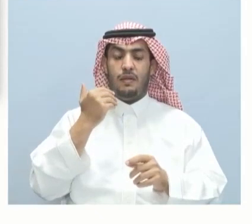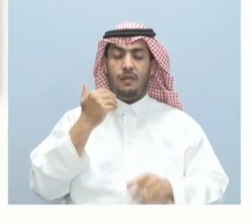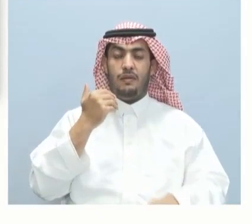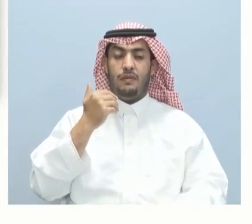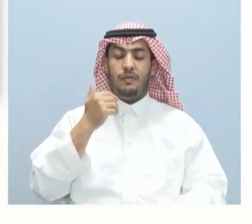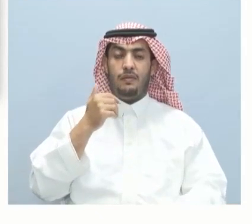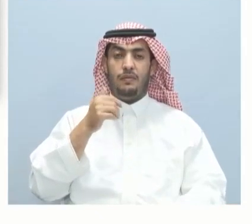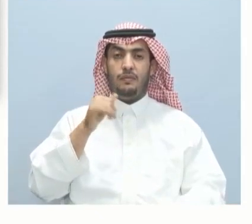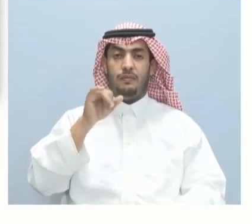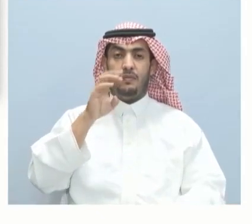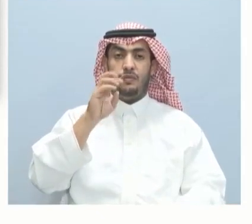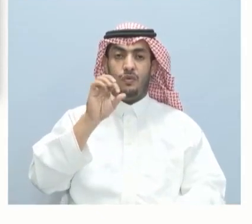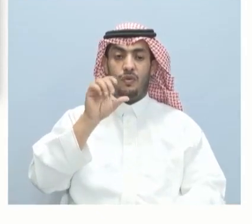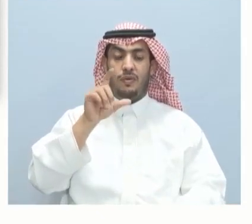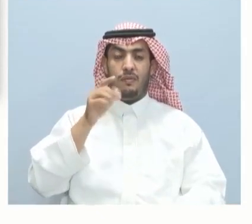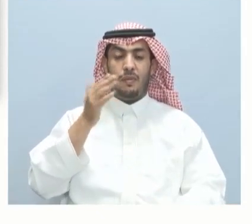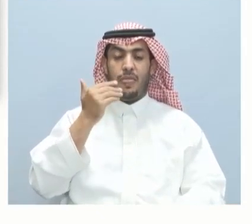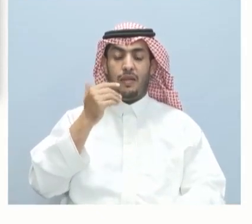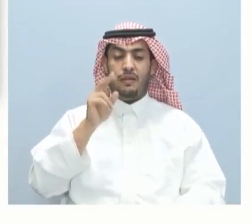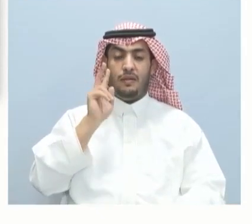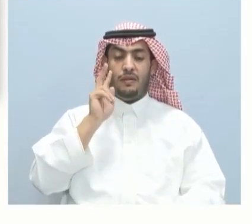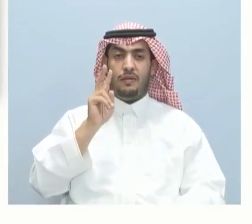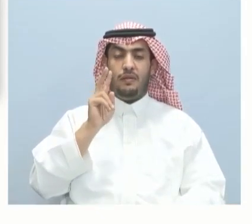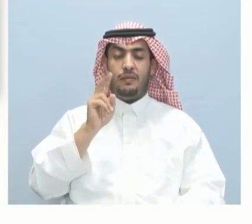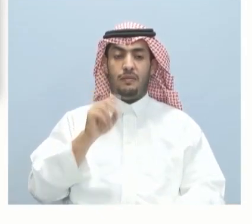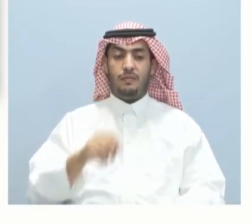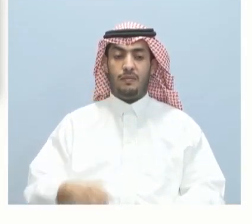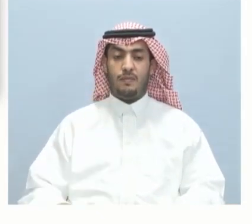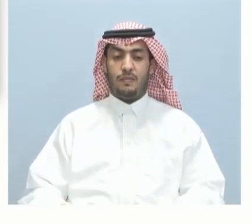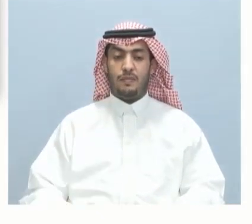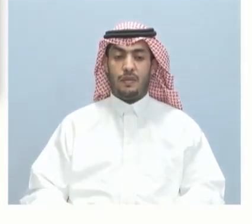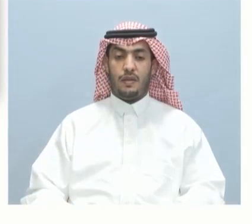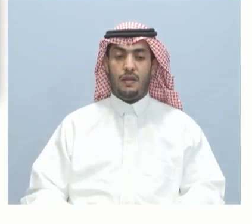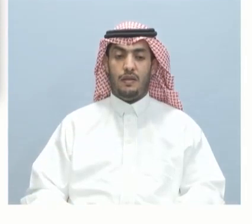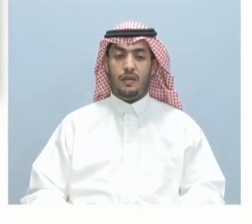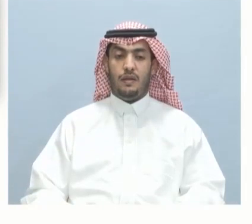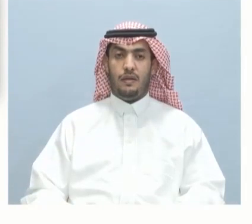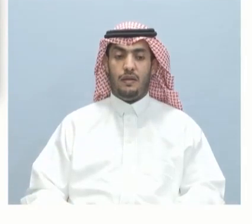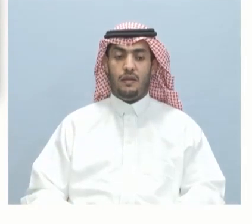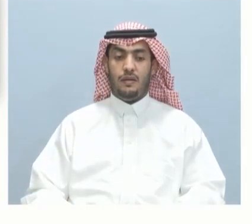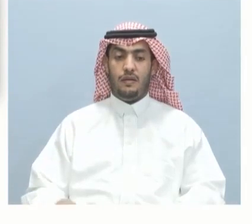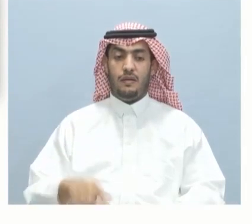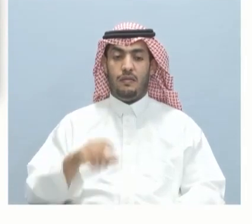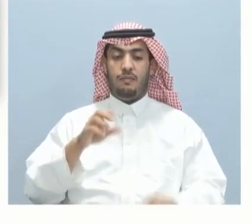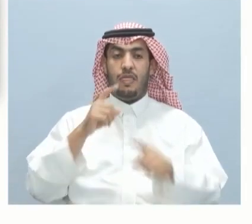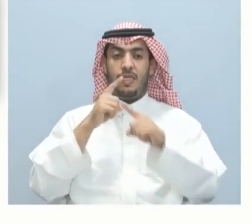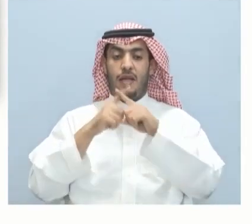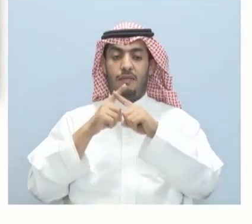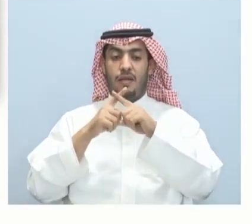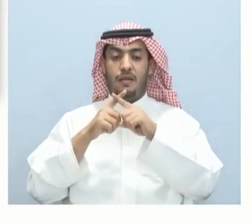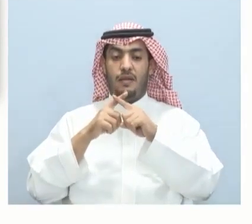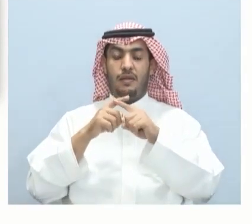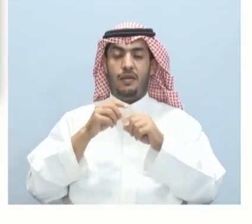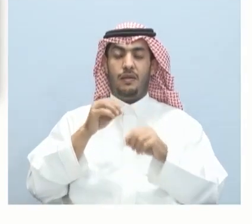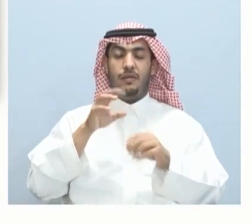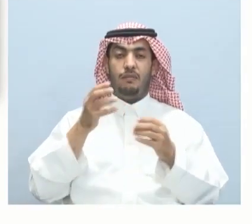نوجد المجهول من المجهول هنا تامل معي عندك قوس فمعناه هذا سيضرب هنا اقيم